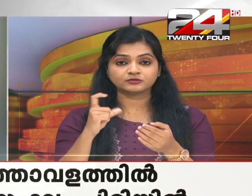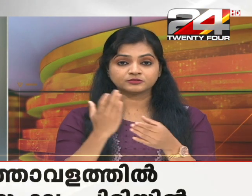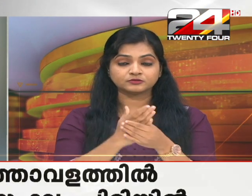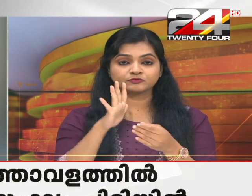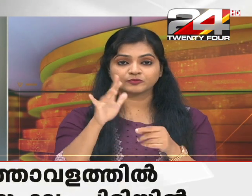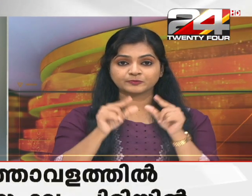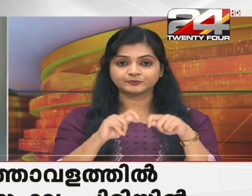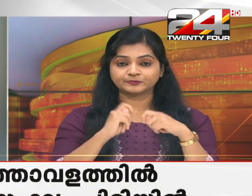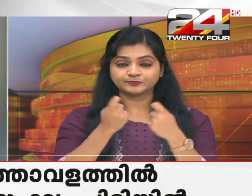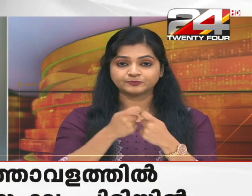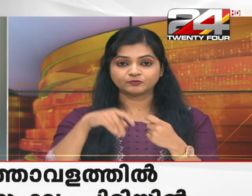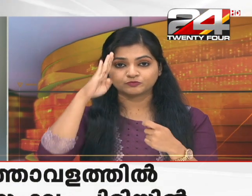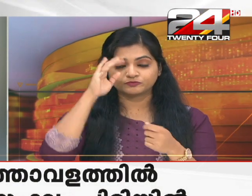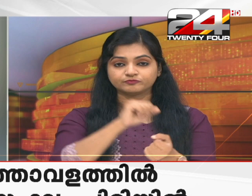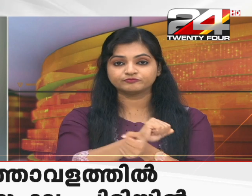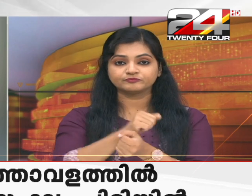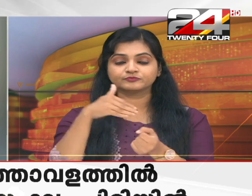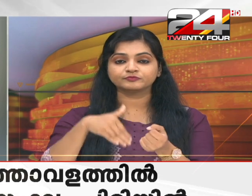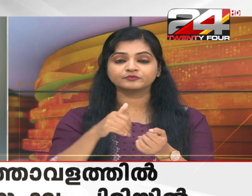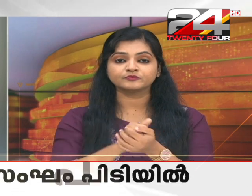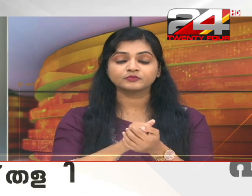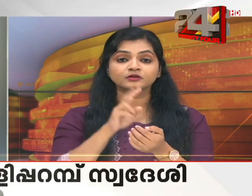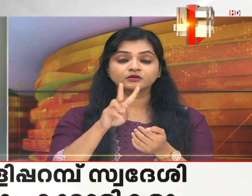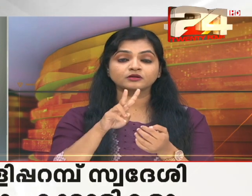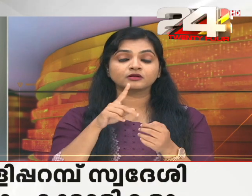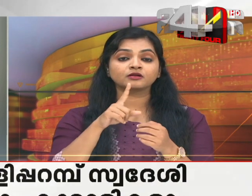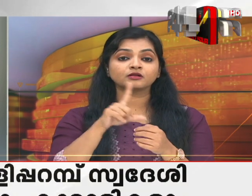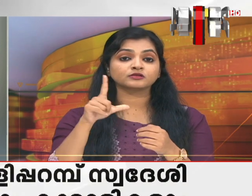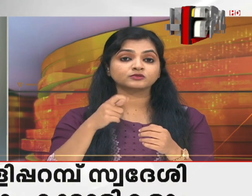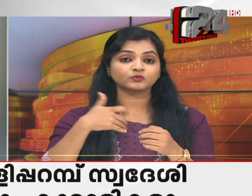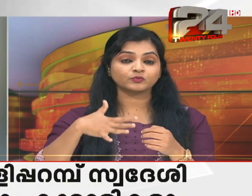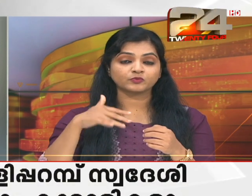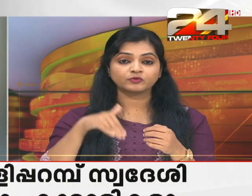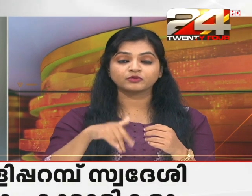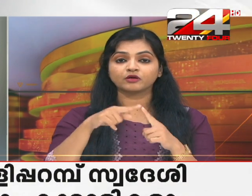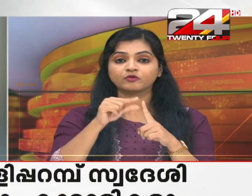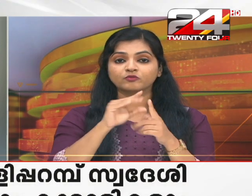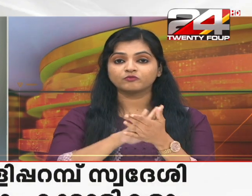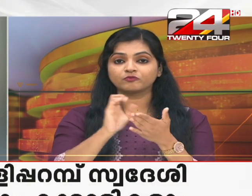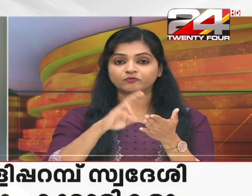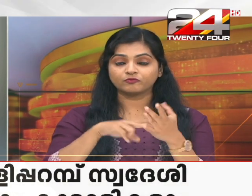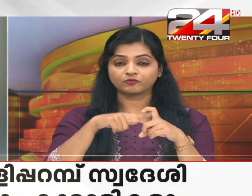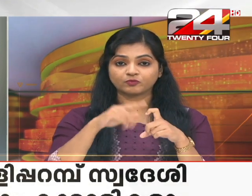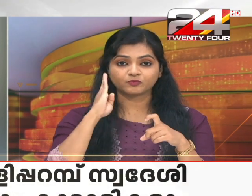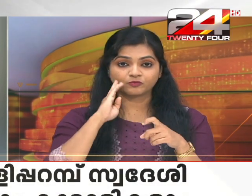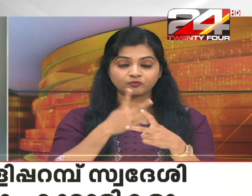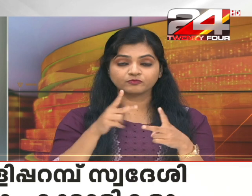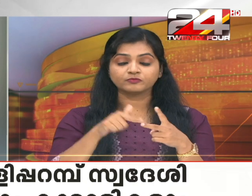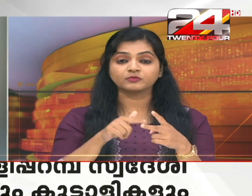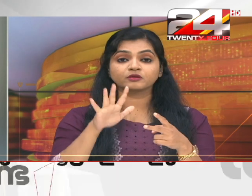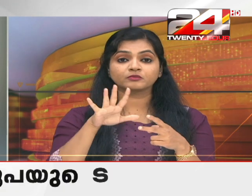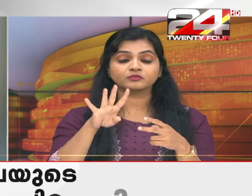പോലീസ് പിടികൂടിയിരിക്കുന്നതെന്നാണ് ഏറ്റവും പ്രധാനപ്പെട്ടത്. 2.5 ലക്ഷം രൂപ മൂല്യമുള്ള ഐഫോണുകളും അതുപോലെ തന്നെ 54 ഗ്രാം സ്വർണവുമാണ് ഈ ഒരു സംഘത്തിൽ നിന്നും